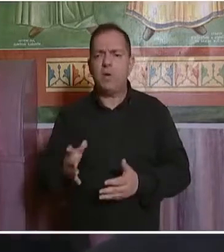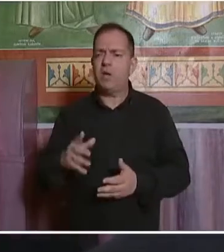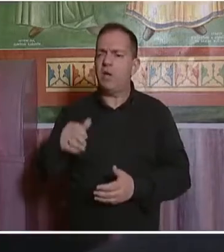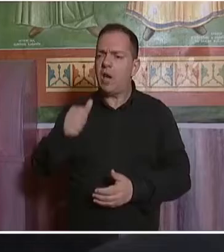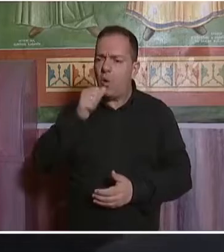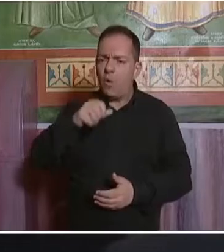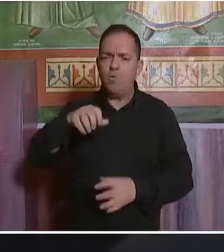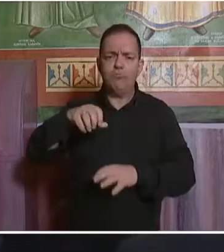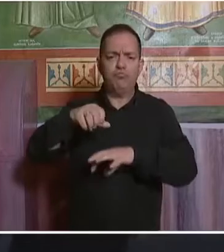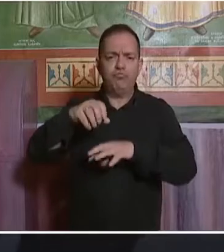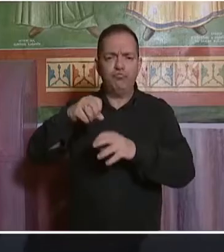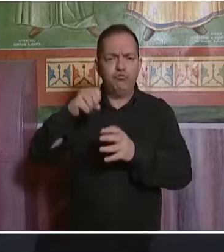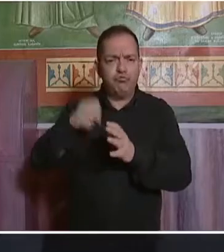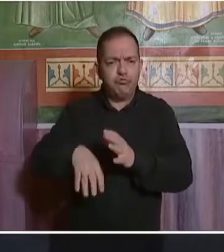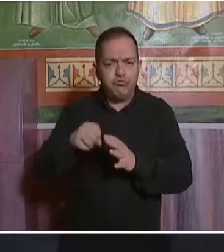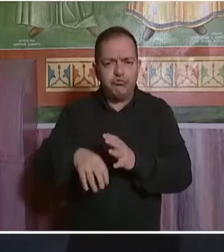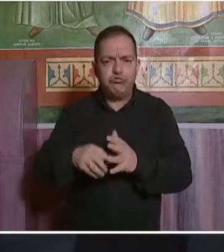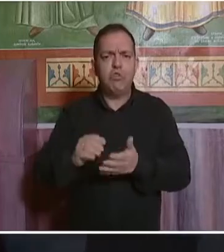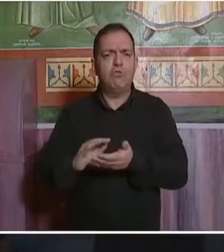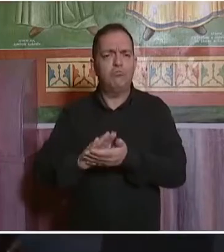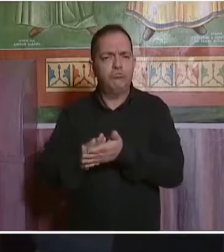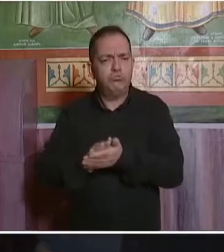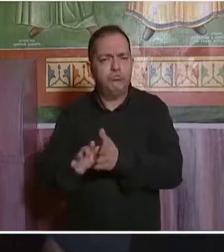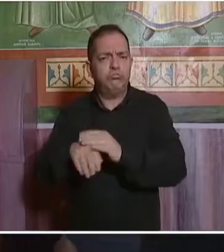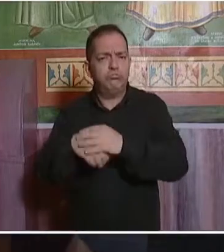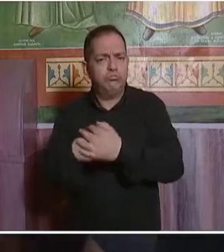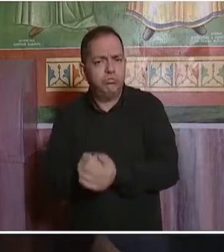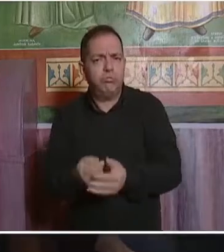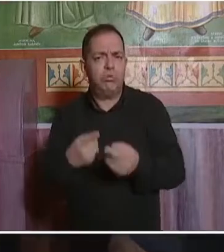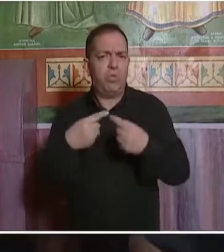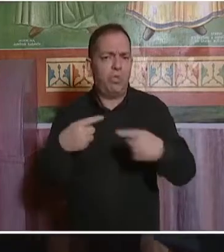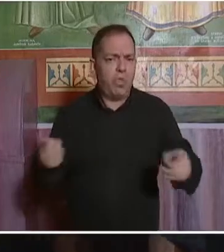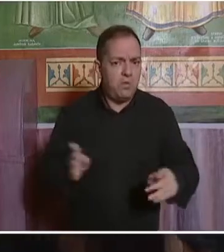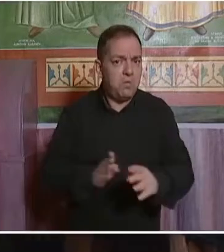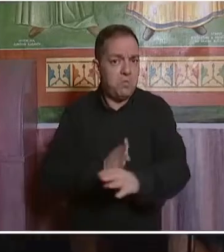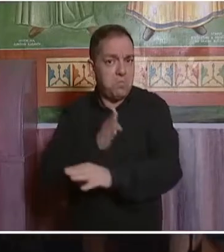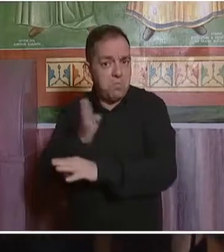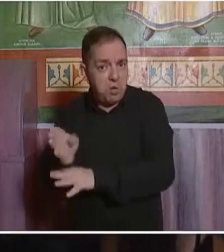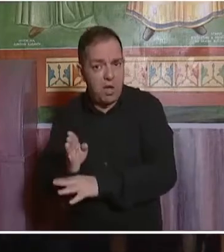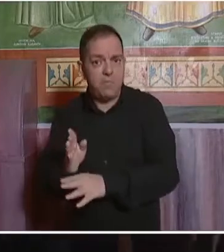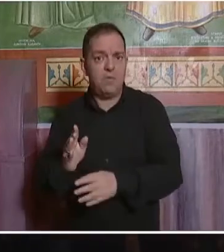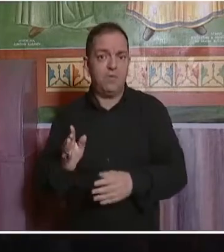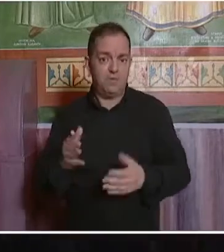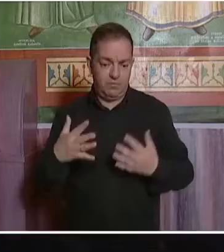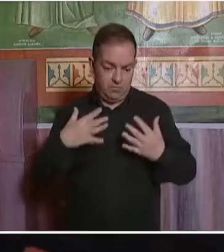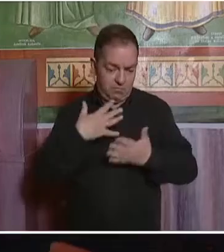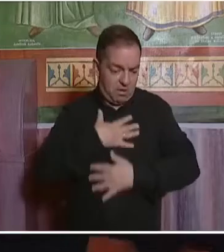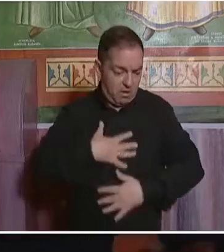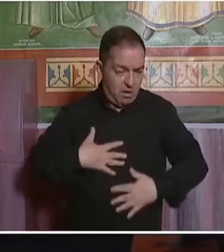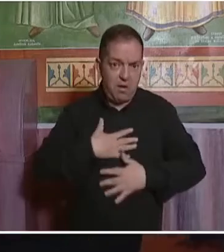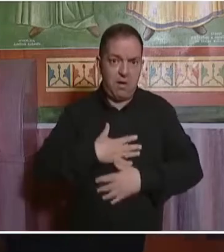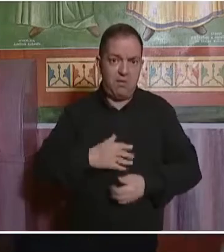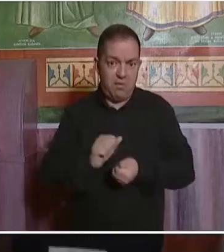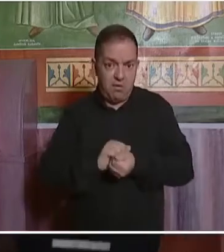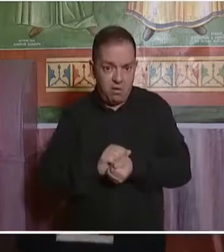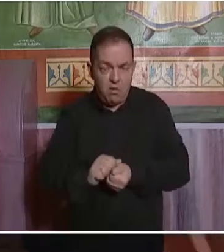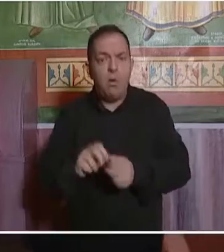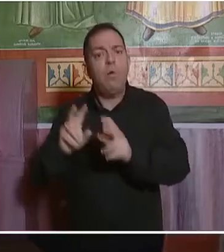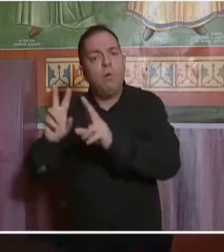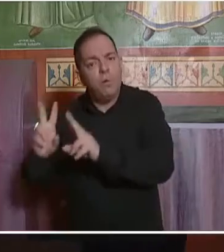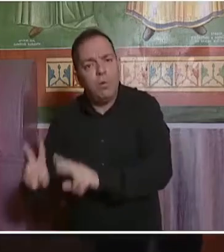καθαρίσουμε, έτσι λοιπόν ανάλογα λειτουργούμε και με τη συνείδησή